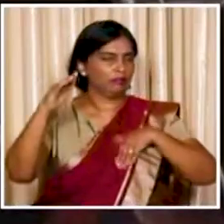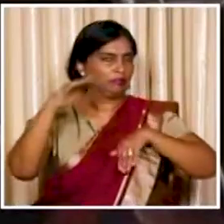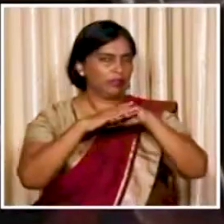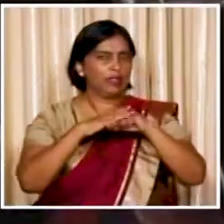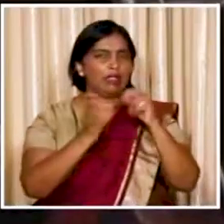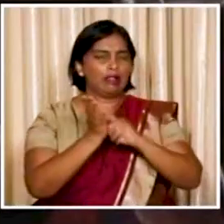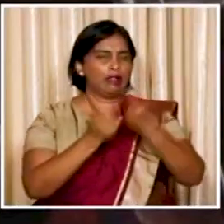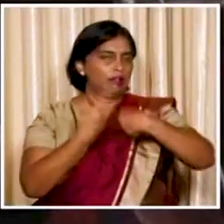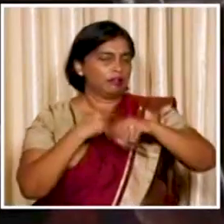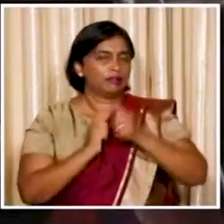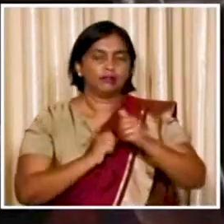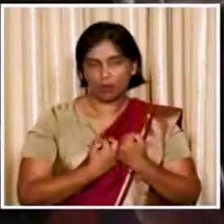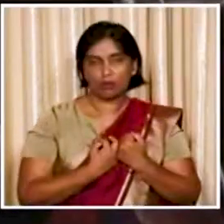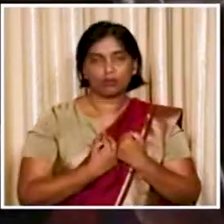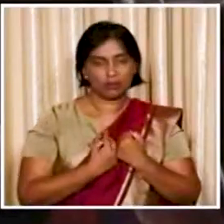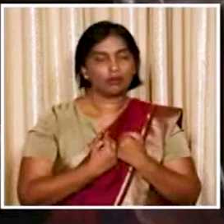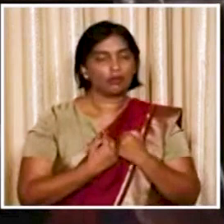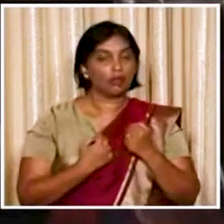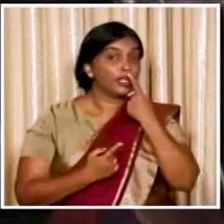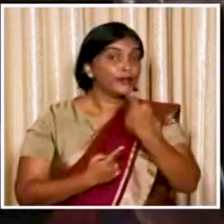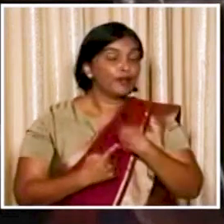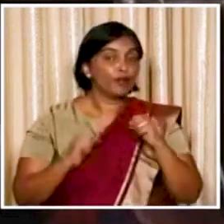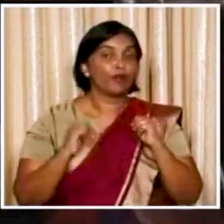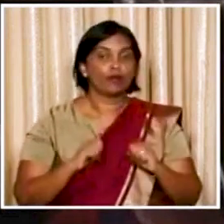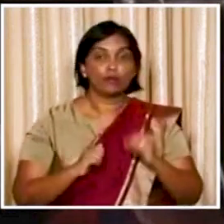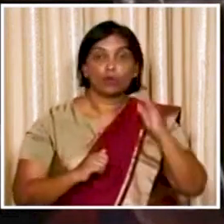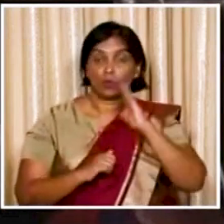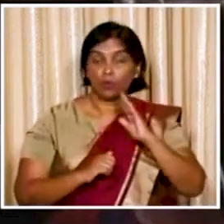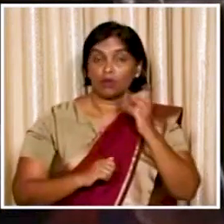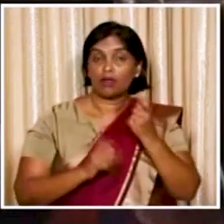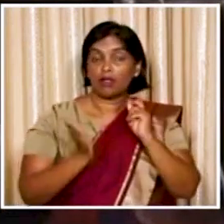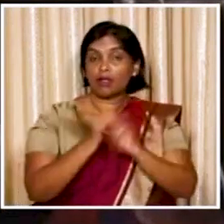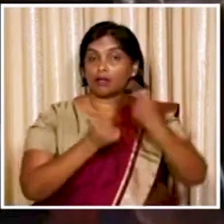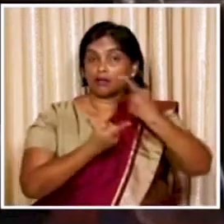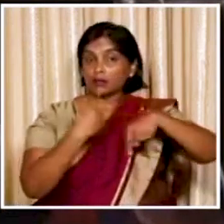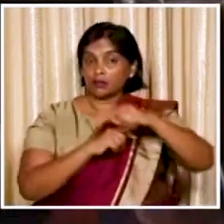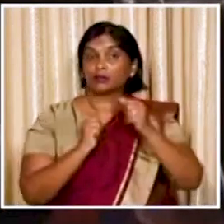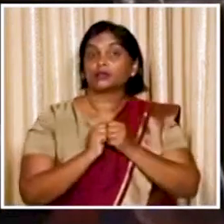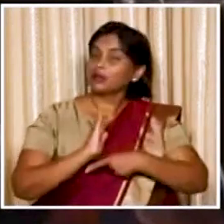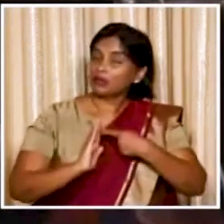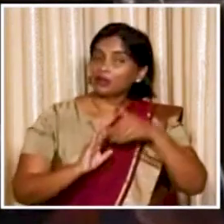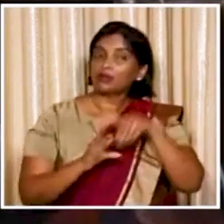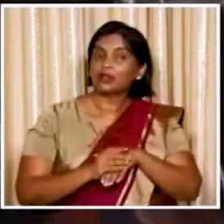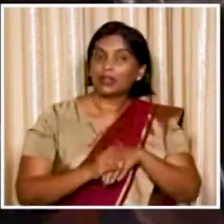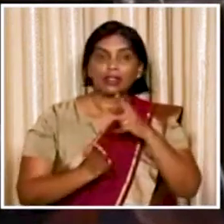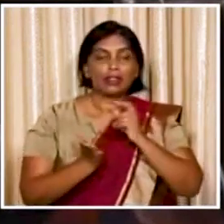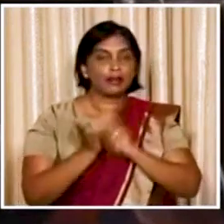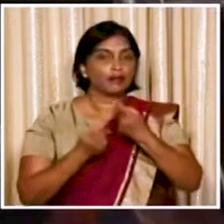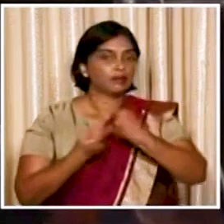ණය ප්‍රතිව්‍යුහගතකරණය කිරීම අවශ්‍යයි. අපිට කිව්වේ කොහොමද? විදේශ ණය ප්‍රතිව්‍යුහගතකරණය කිරීම කරනවා, දේශීය